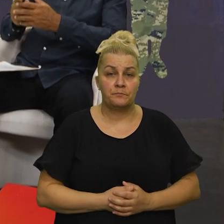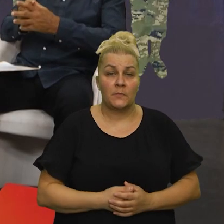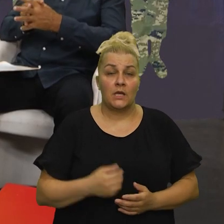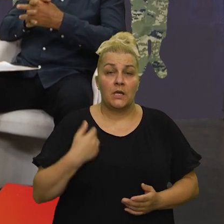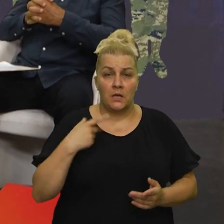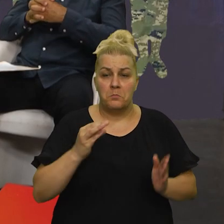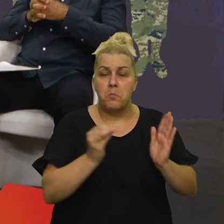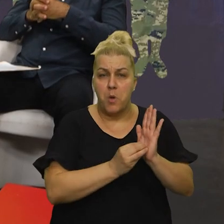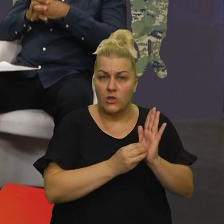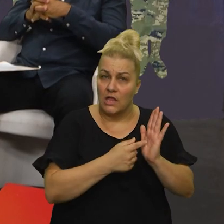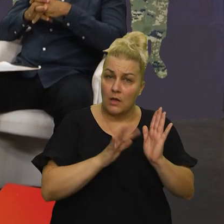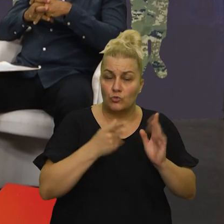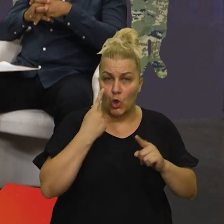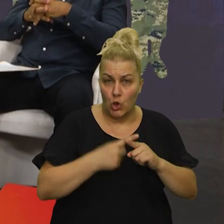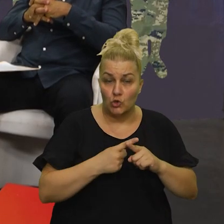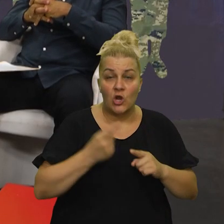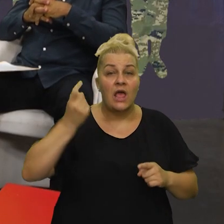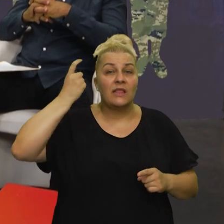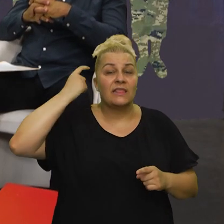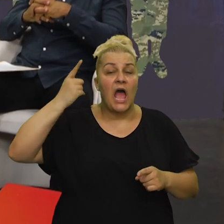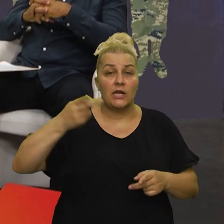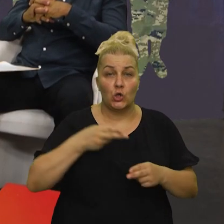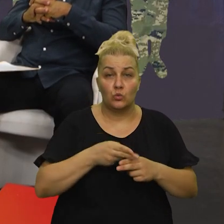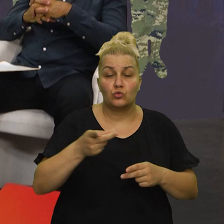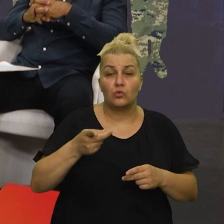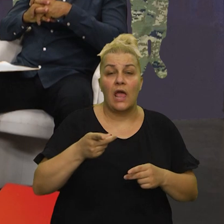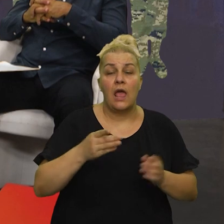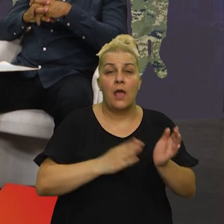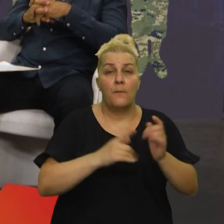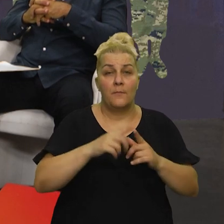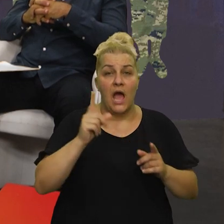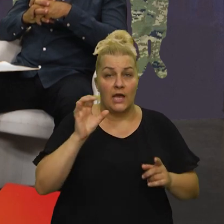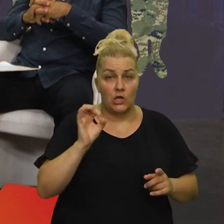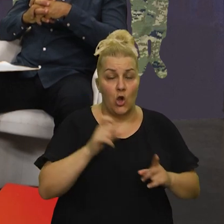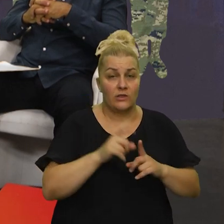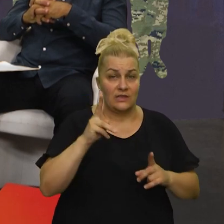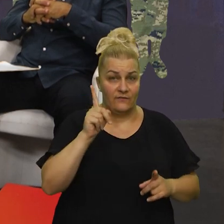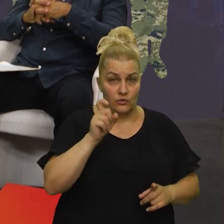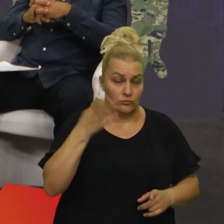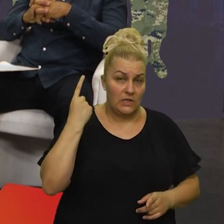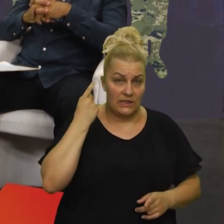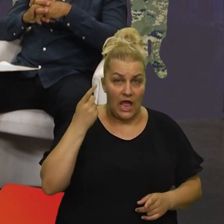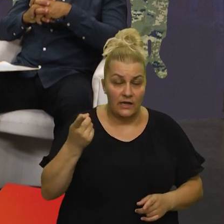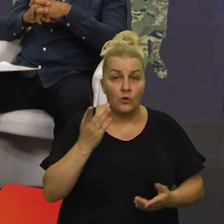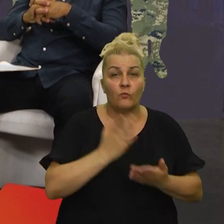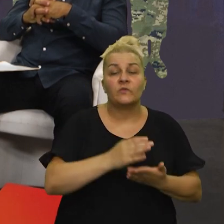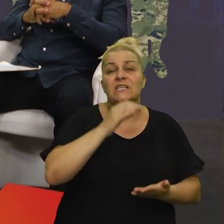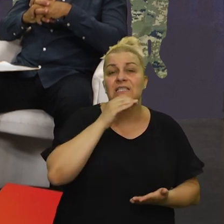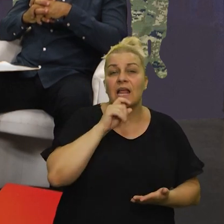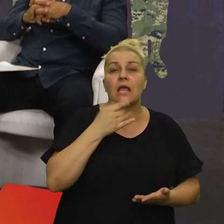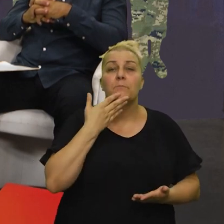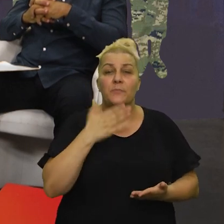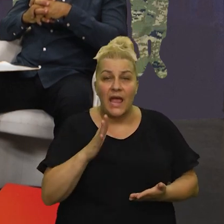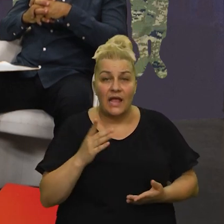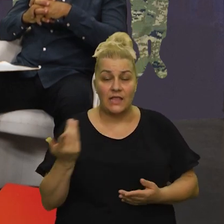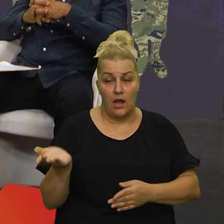vjerujem da je točan. Tajnik udruge, spomenuo sam na početku, Mario Divić, kaže mi se jedan i petkom da je na